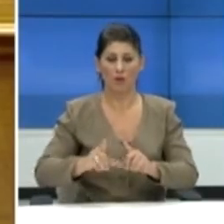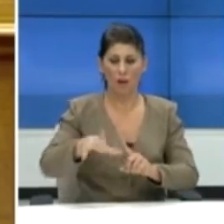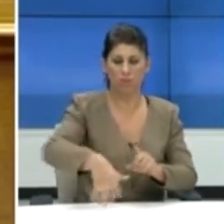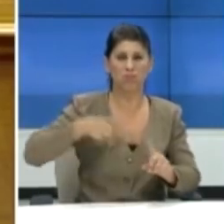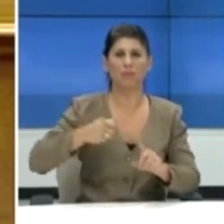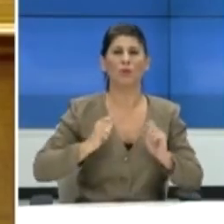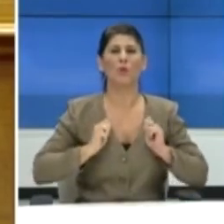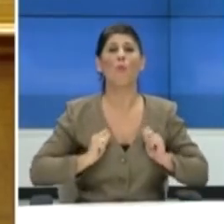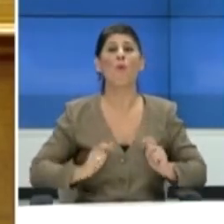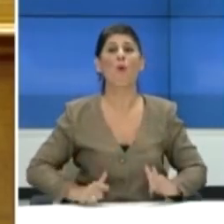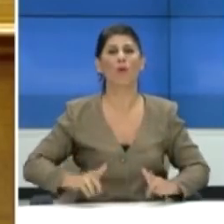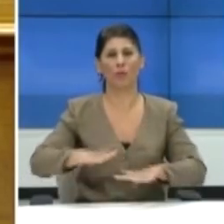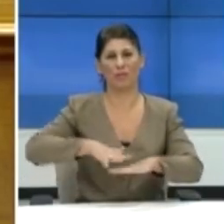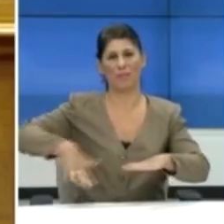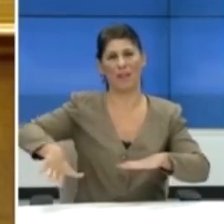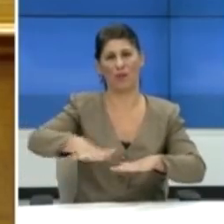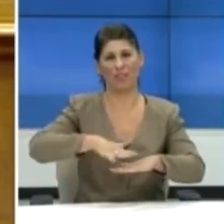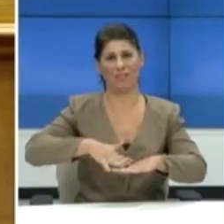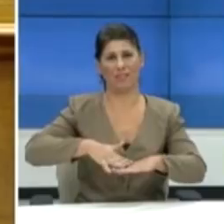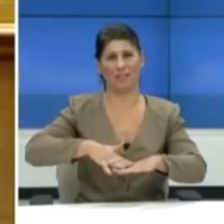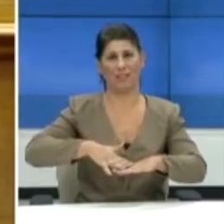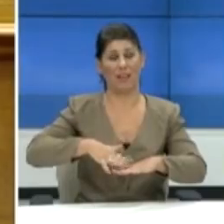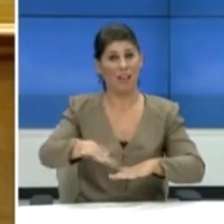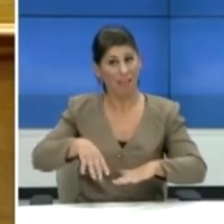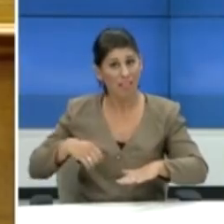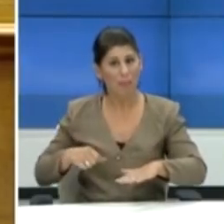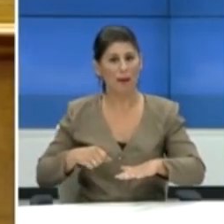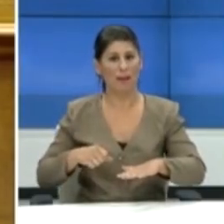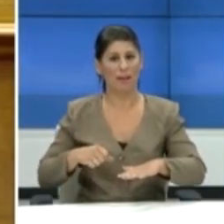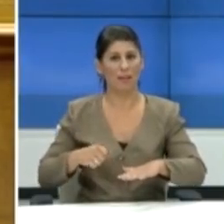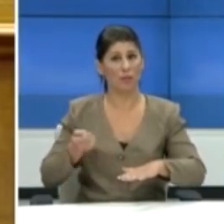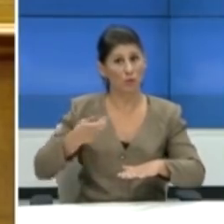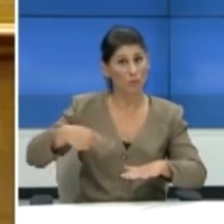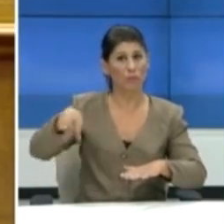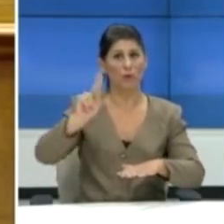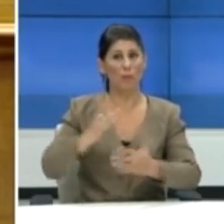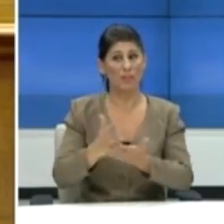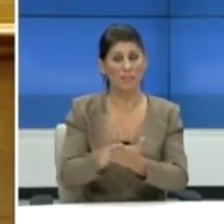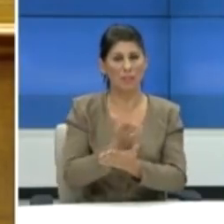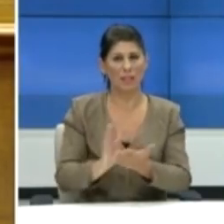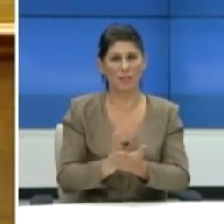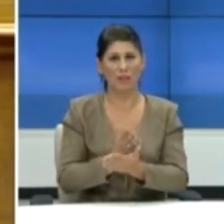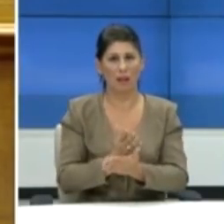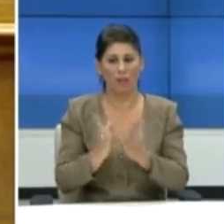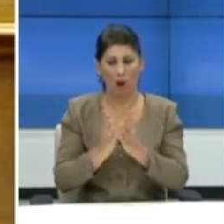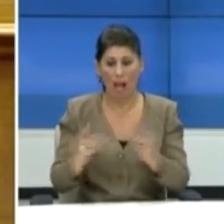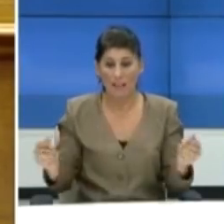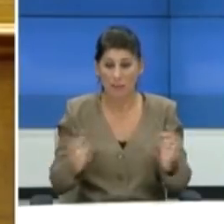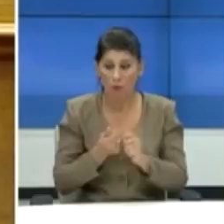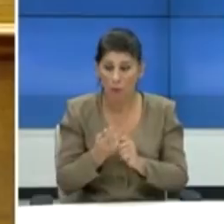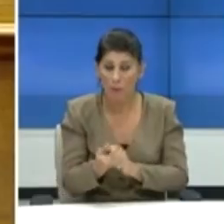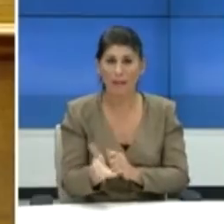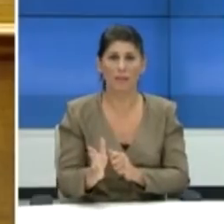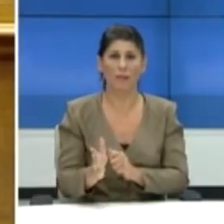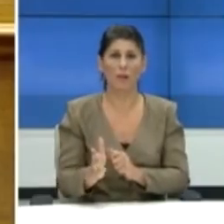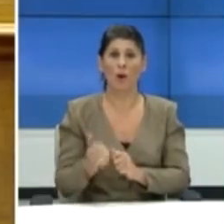χέρι το πλούτο αυτής της περιοχής. Της περιοχής και θα πάρει το περισσότερο στη μοιρασιά. Έχουμε χάσει το μέτρημα